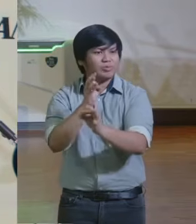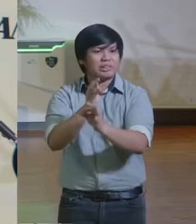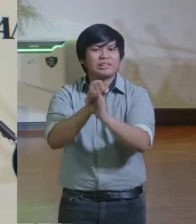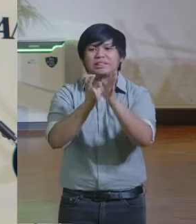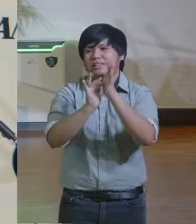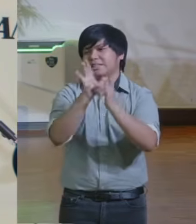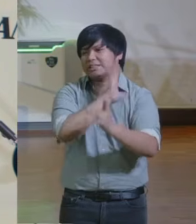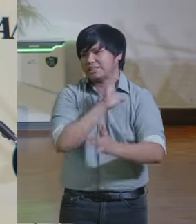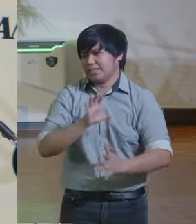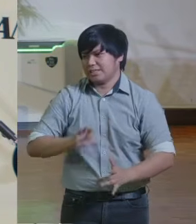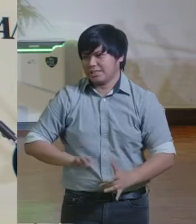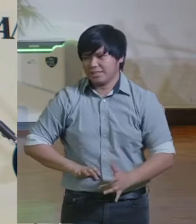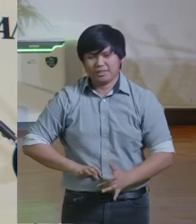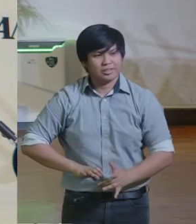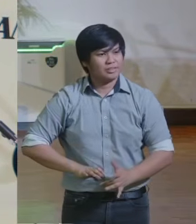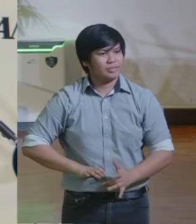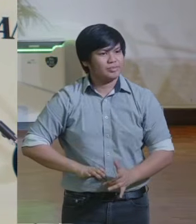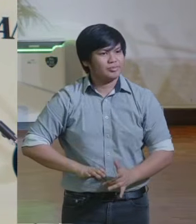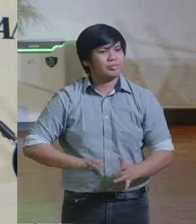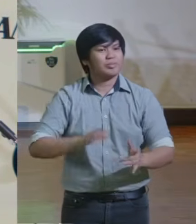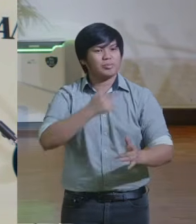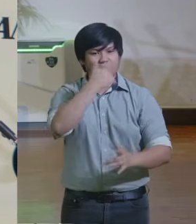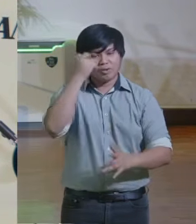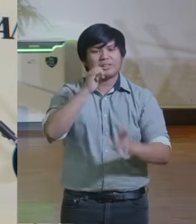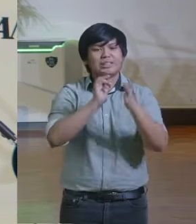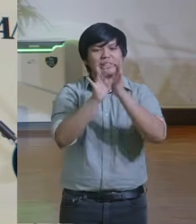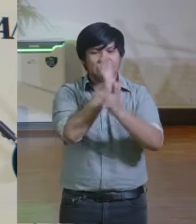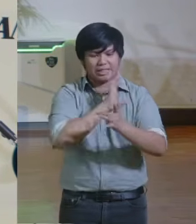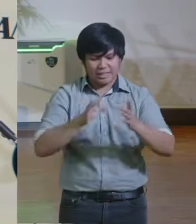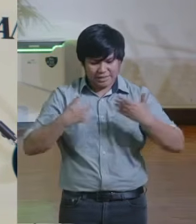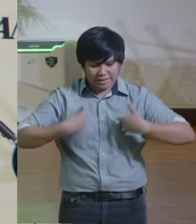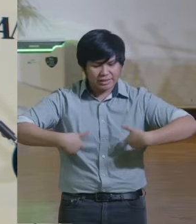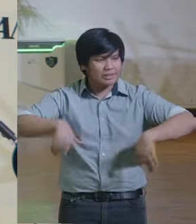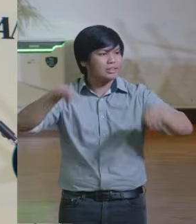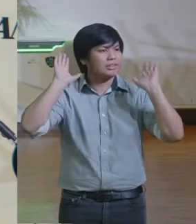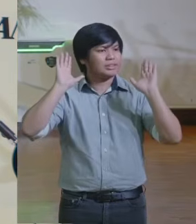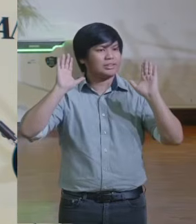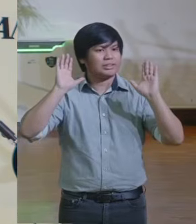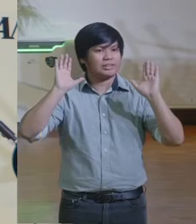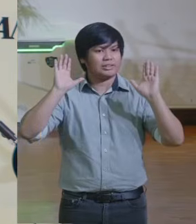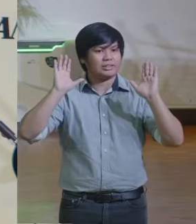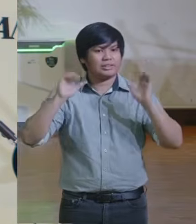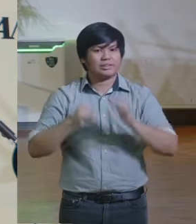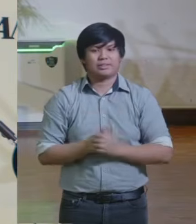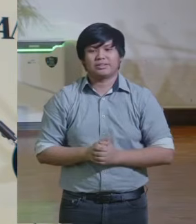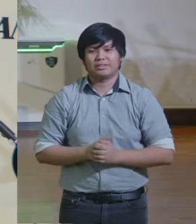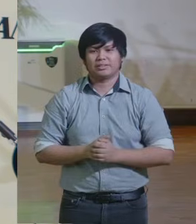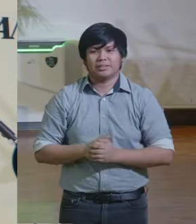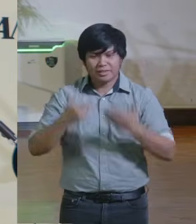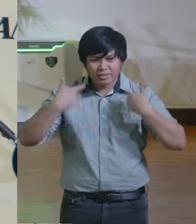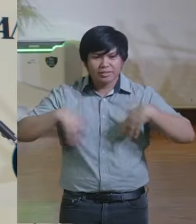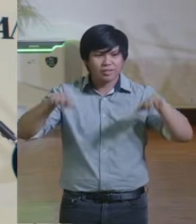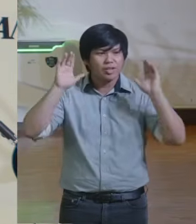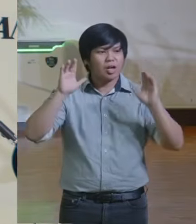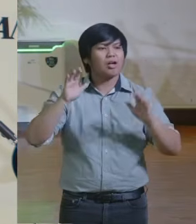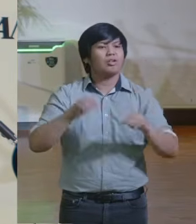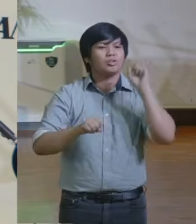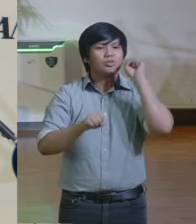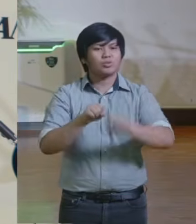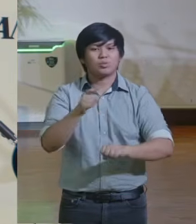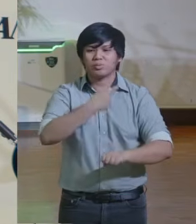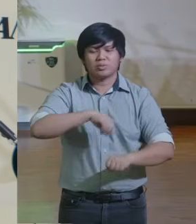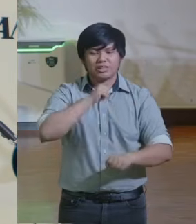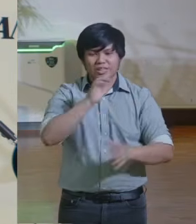Kanya, who gave Himself up to deliver us from this present evil